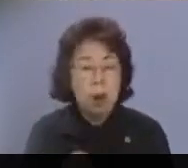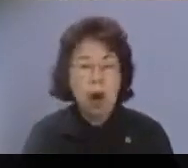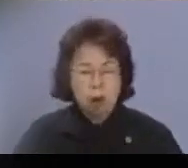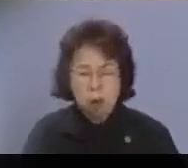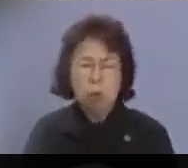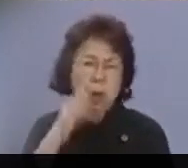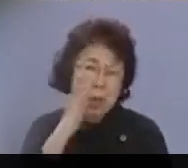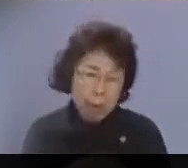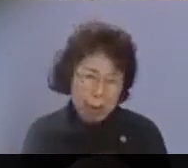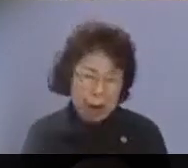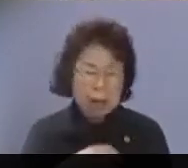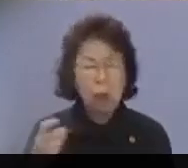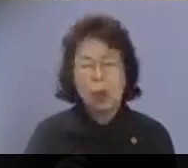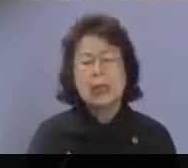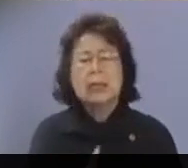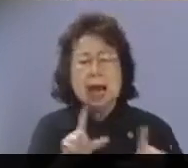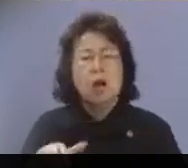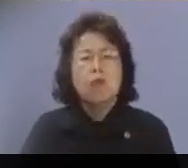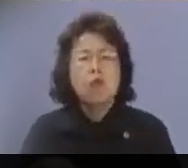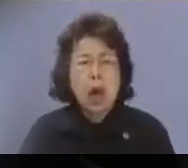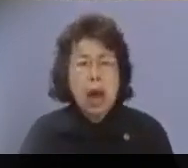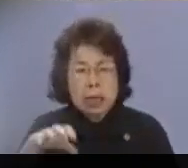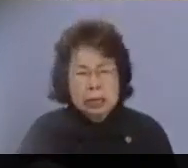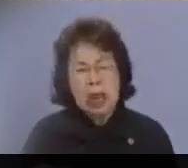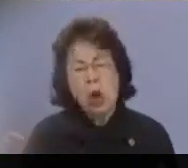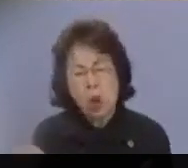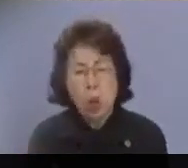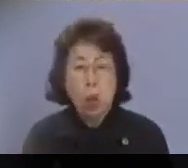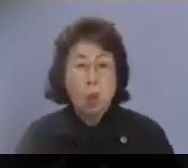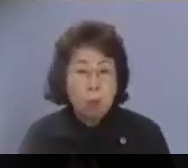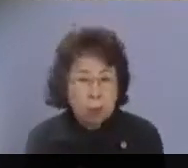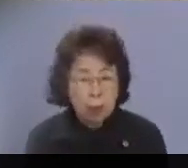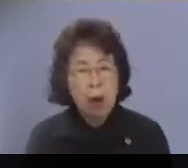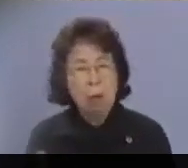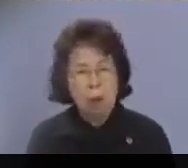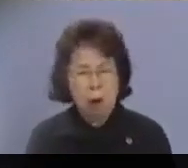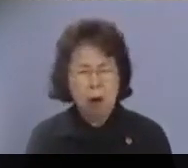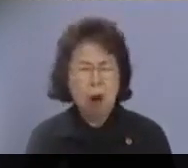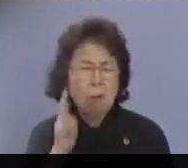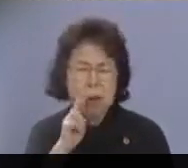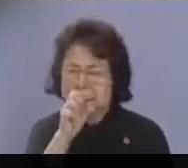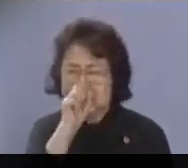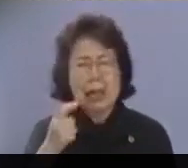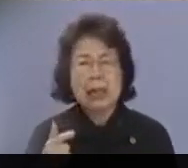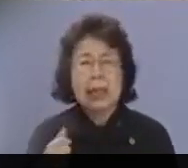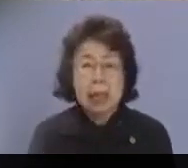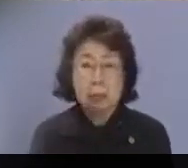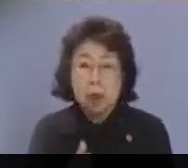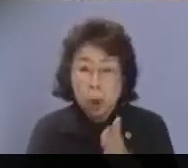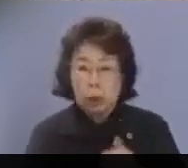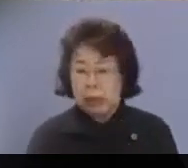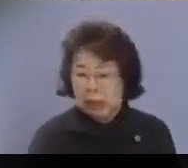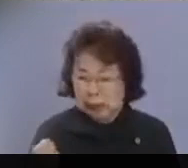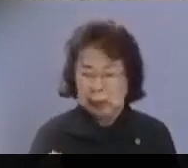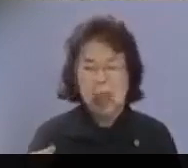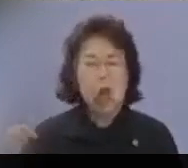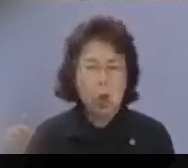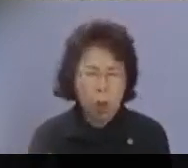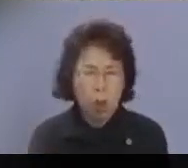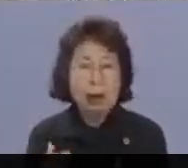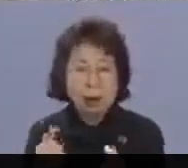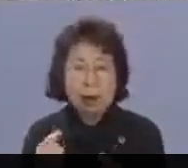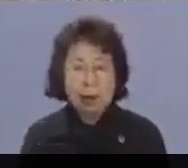그리고 또 다른 생활 문화 시설이 감소 또는 폐지된다라는 부작용으로 인해서 도시의 경쟁력이 저하될 것으로 예상이